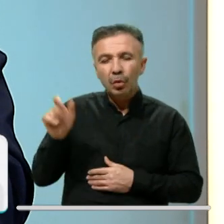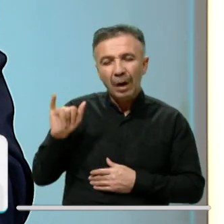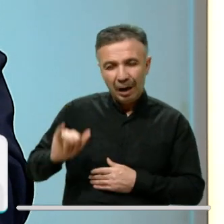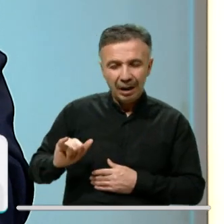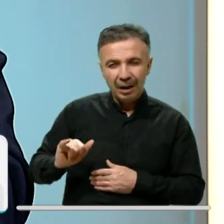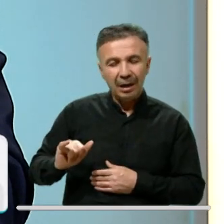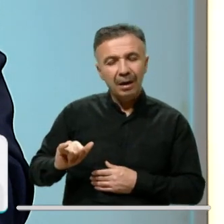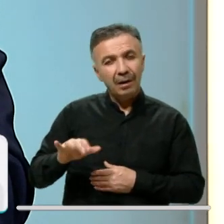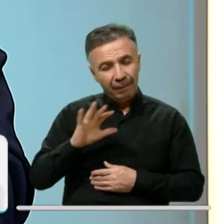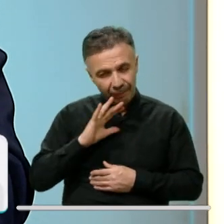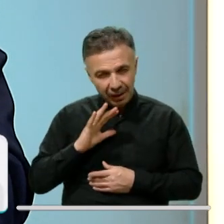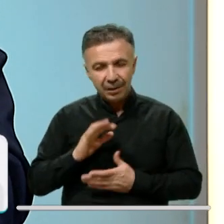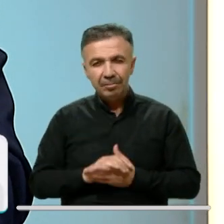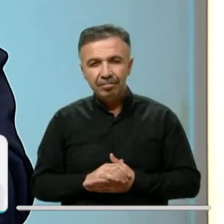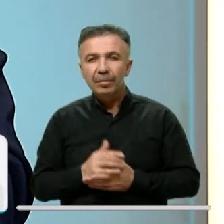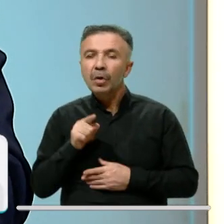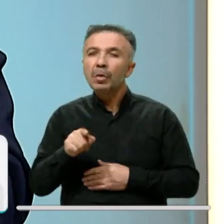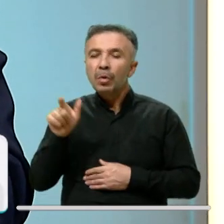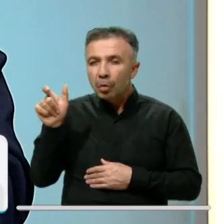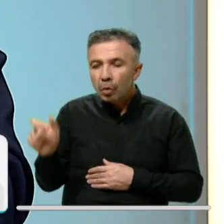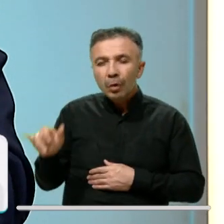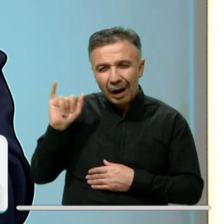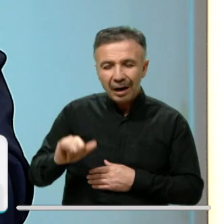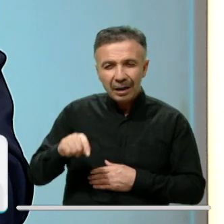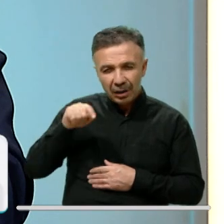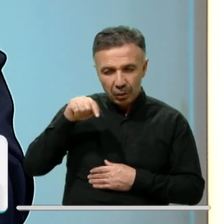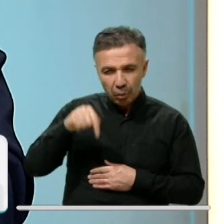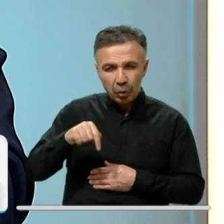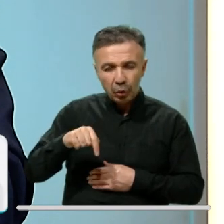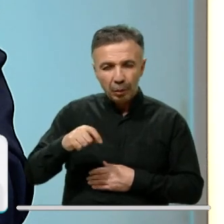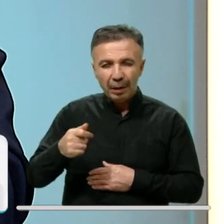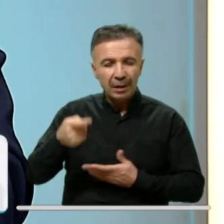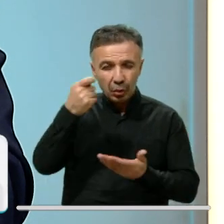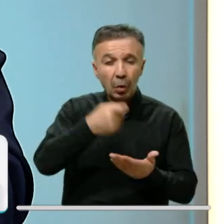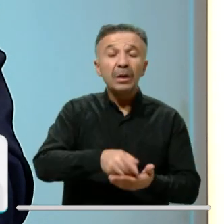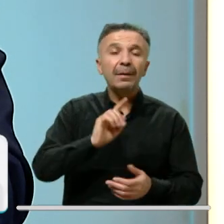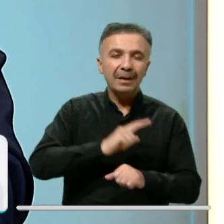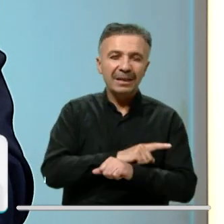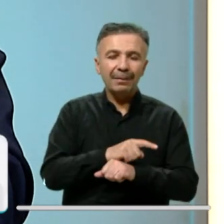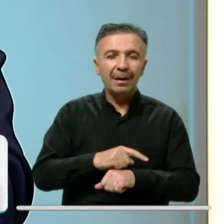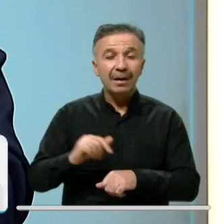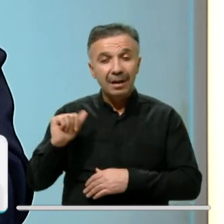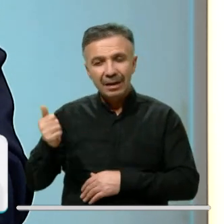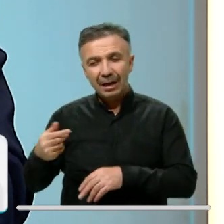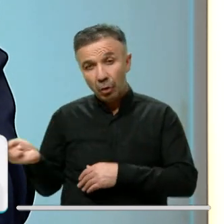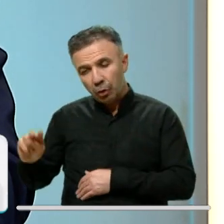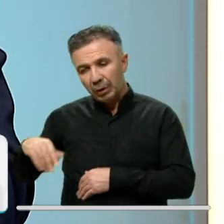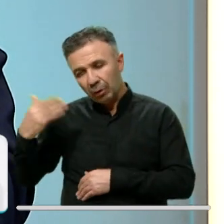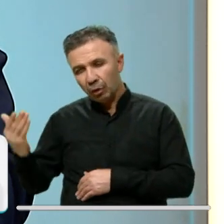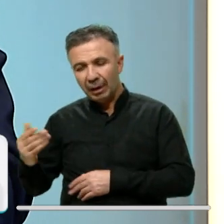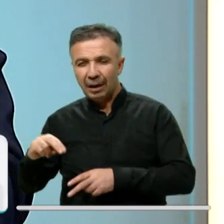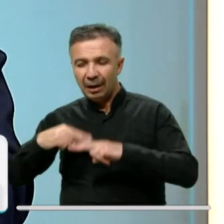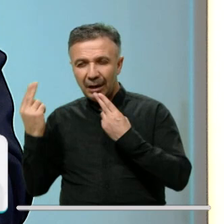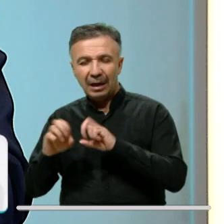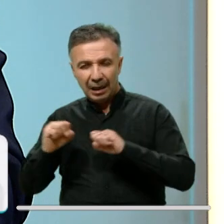tahakkuk etmektedir. Ve bu kul hakkı bugün ödenmediği zaman yarın kıyamet gününde sevap